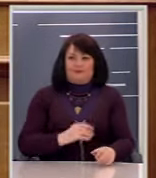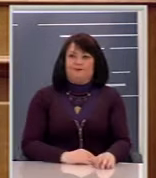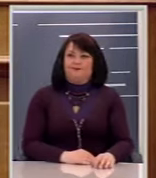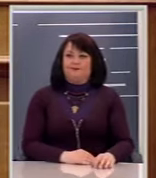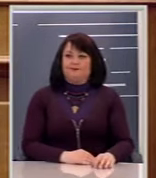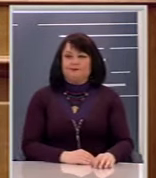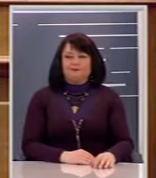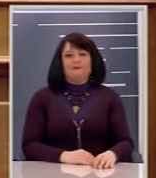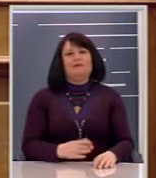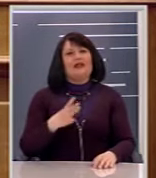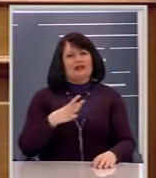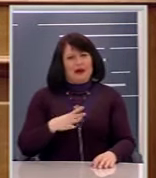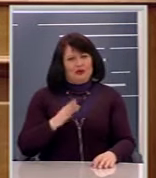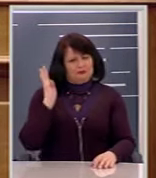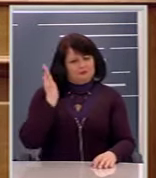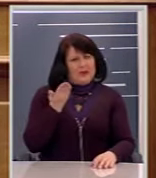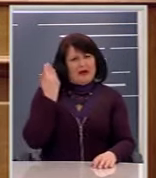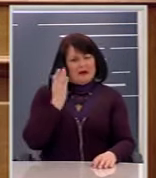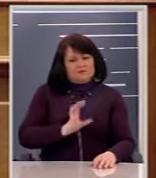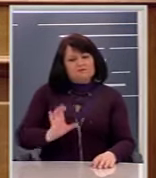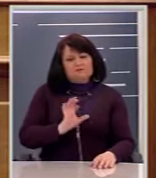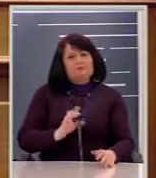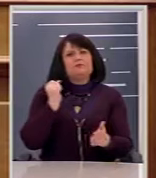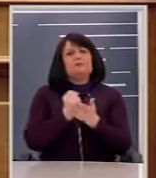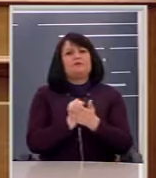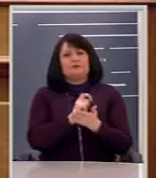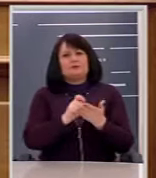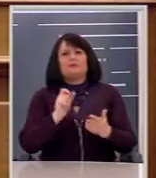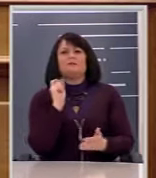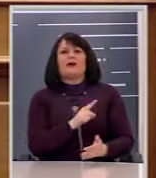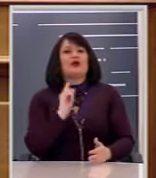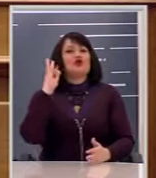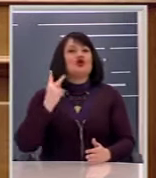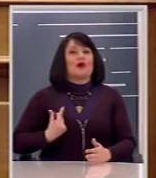Θέλω λοιπόν να ανατρέξω στην επιστολή της κυρίας Ντόρας Μπακογιάννη,